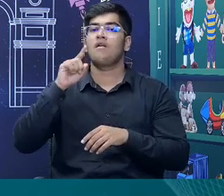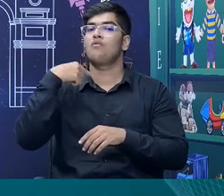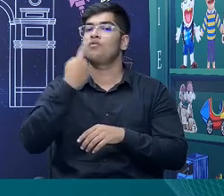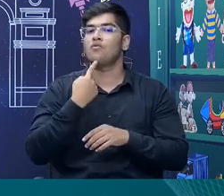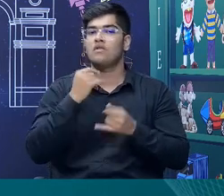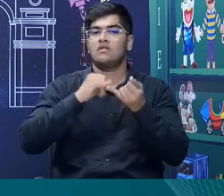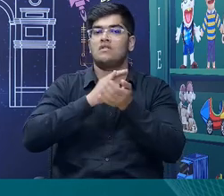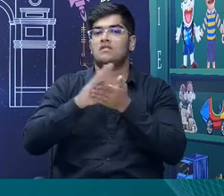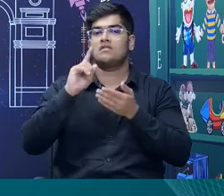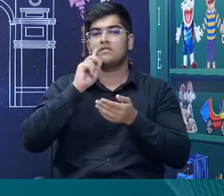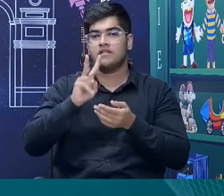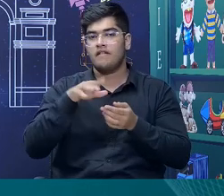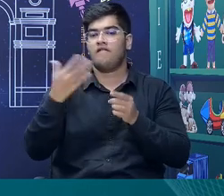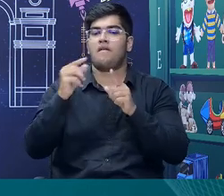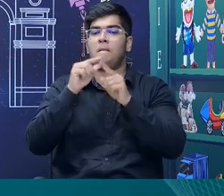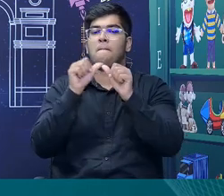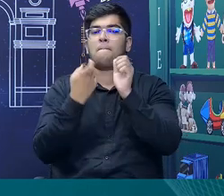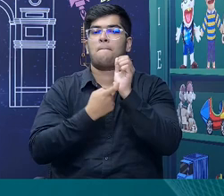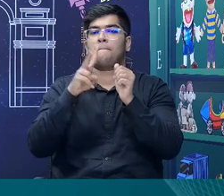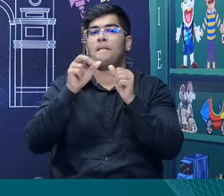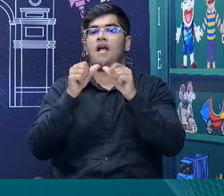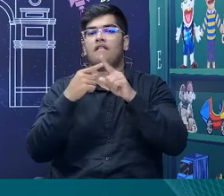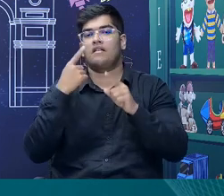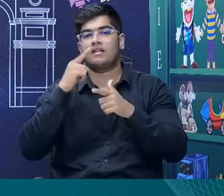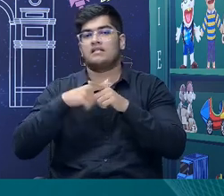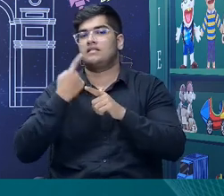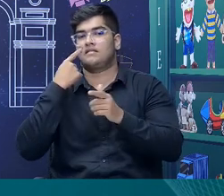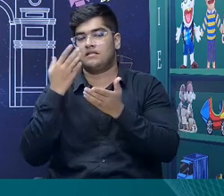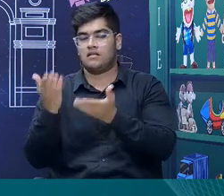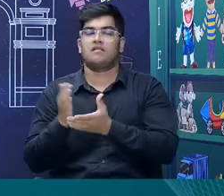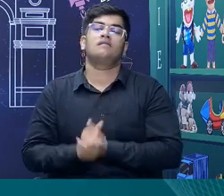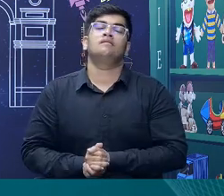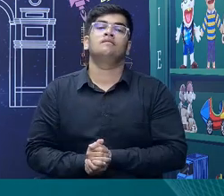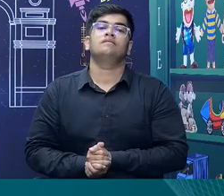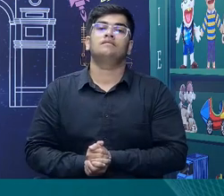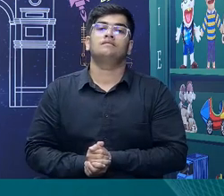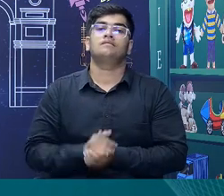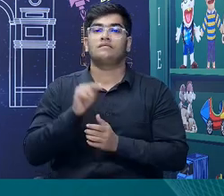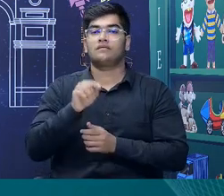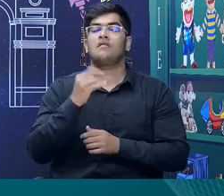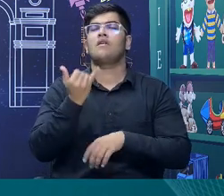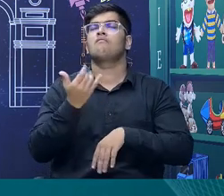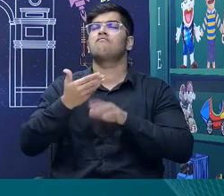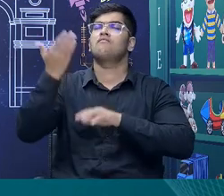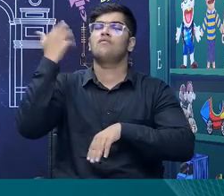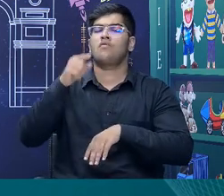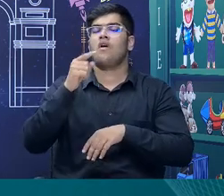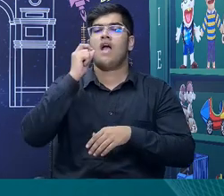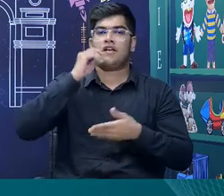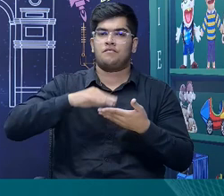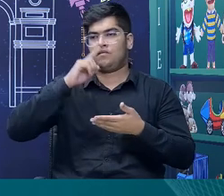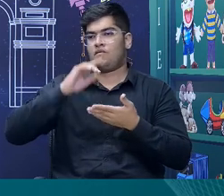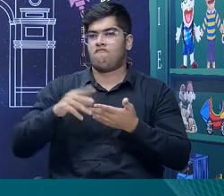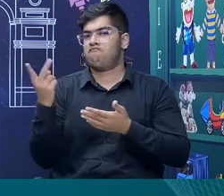पार्वती जी पार्वती जी तो एक बार की बात है शिवा जी और पार्वती जी तो पार्वती जी थी